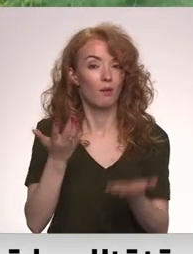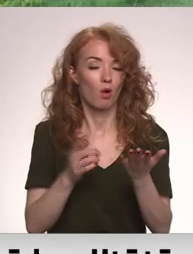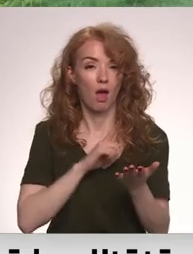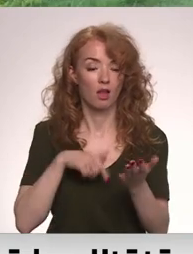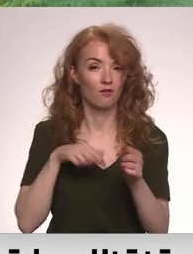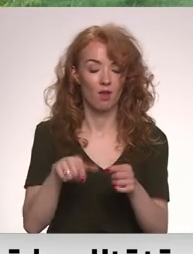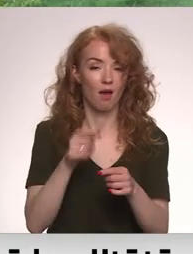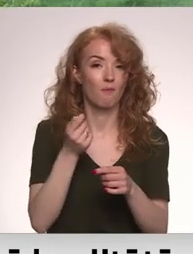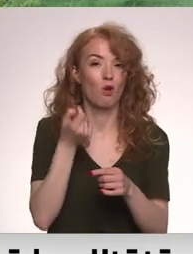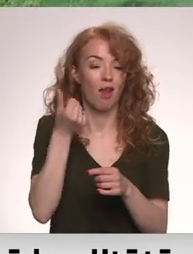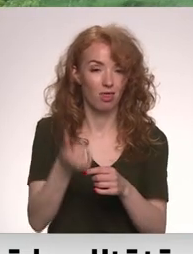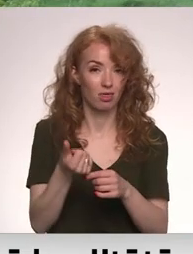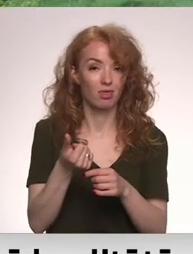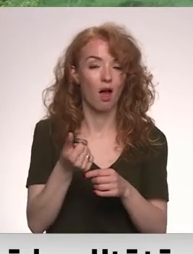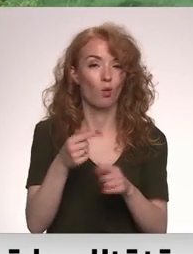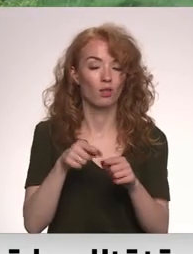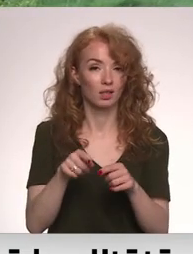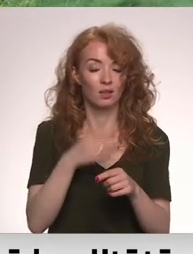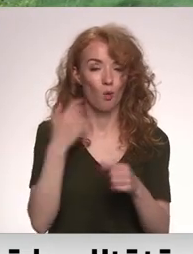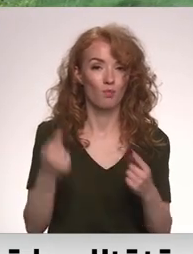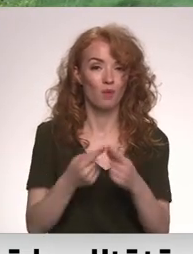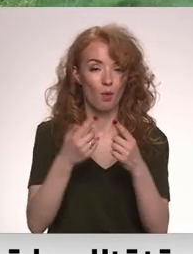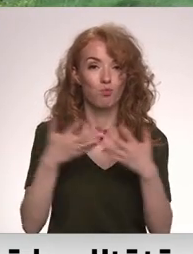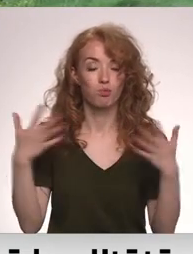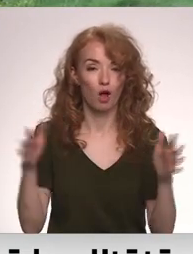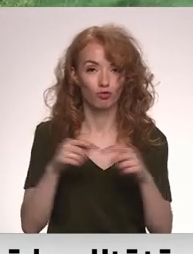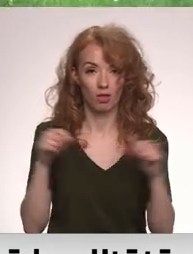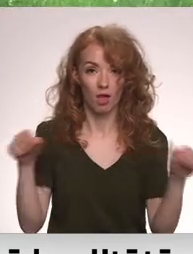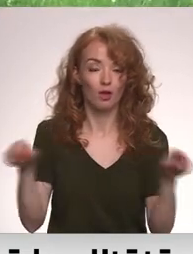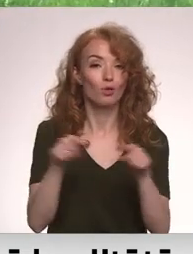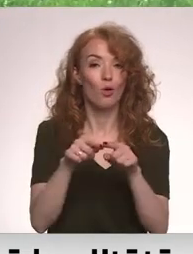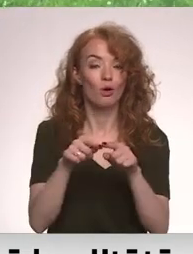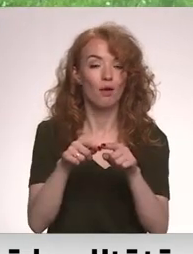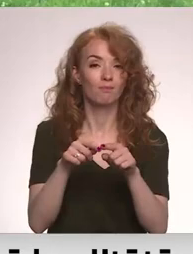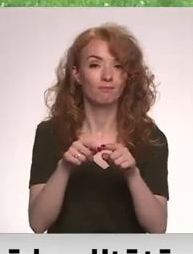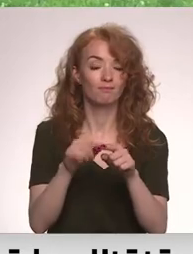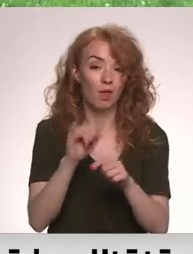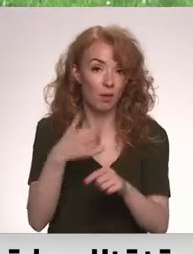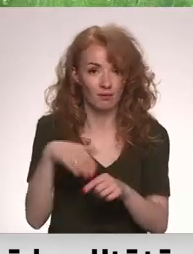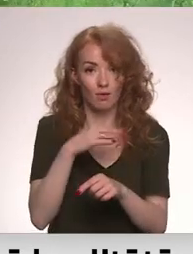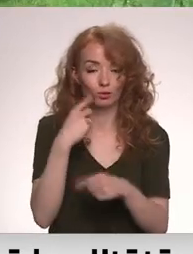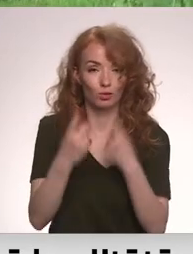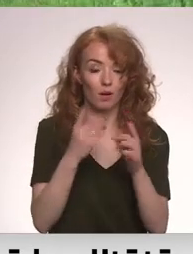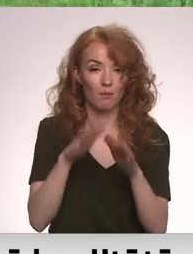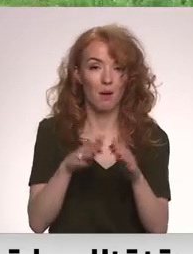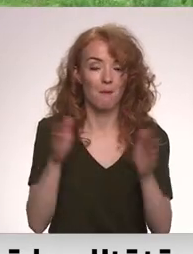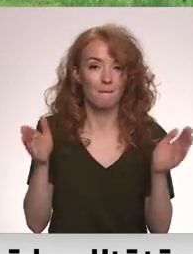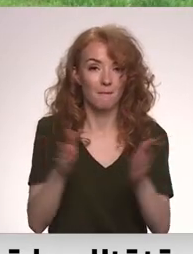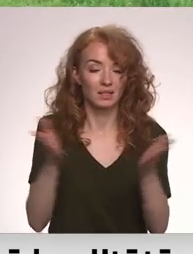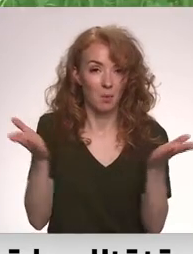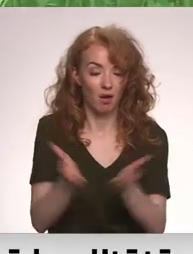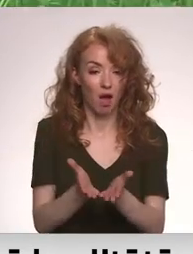Latvijā netik bieži piemērots plašās teritorijās. Ja mēs runājam par nelieliem